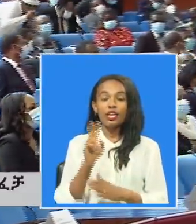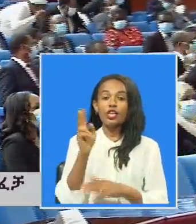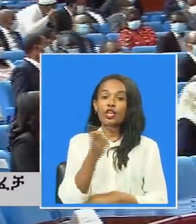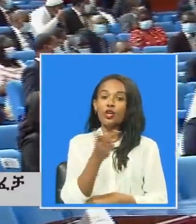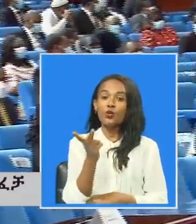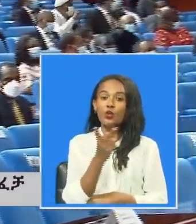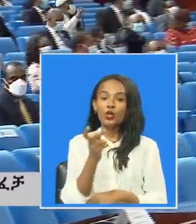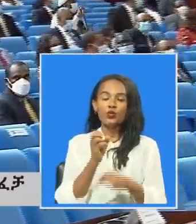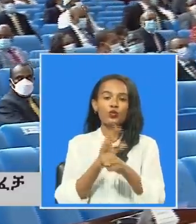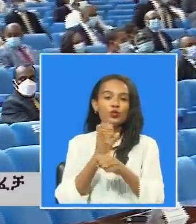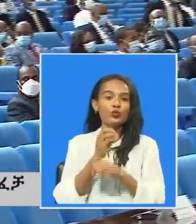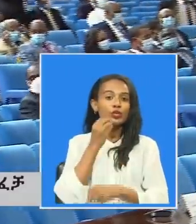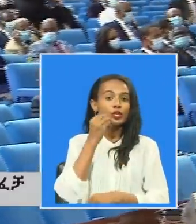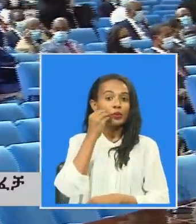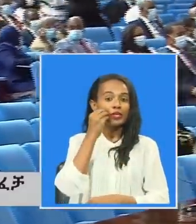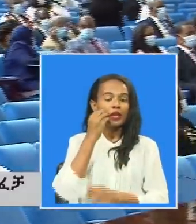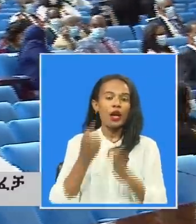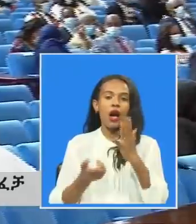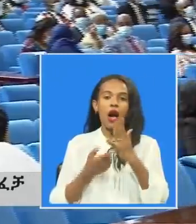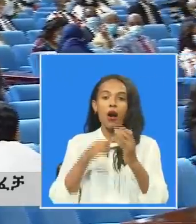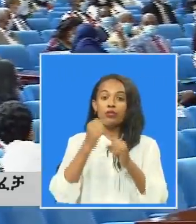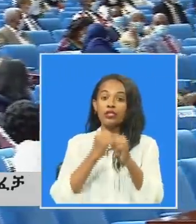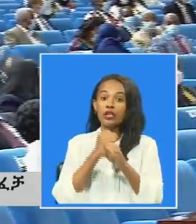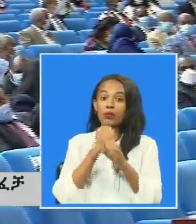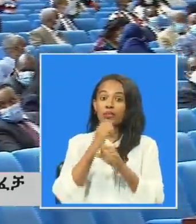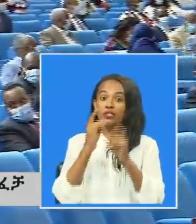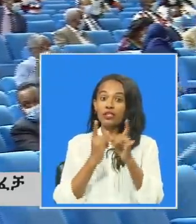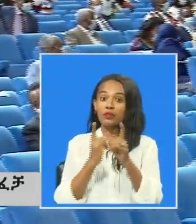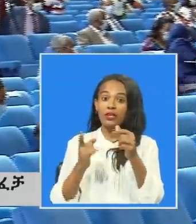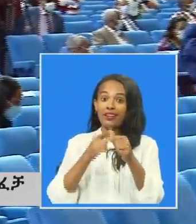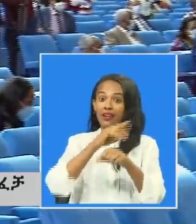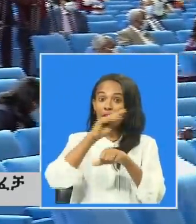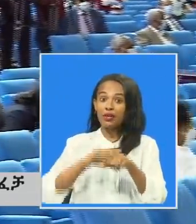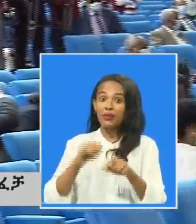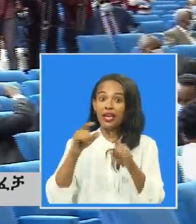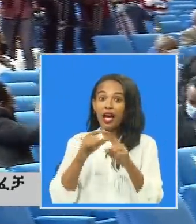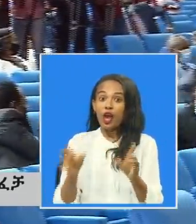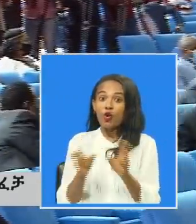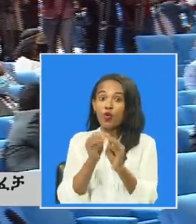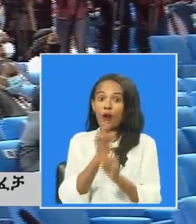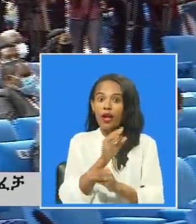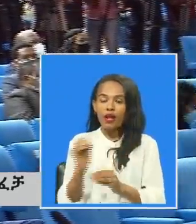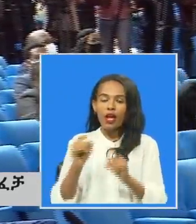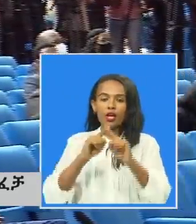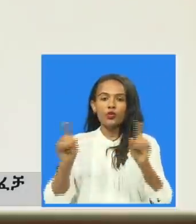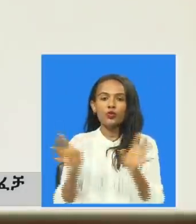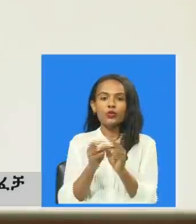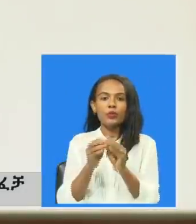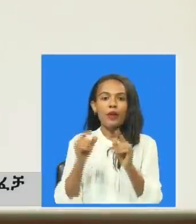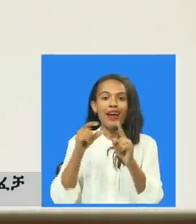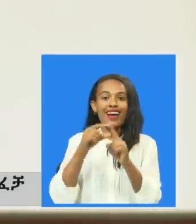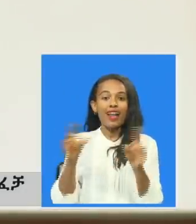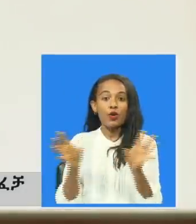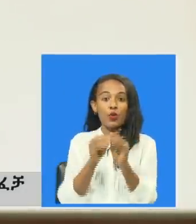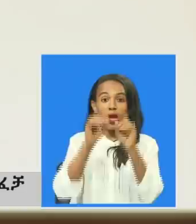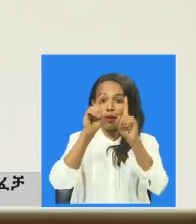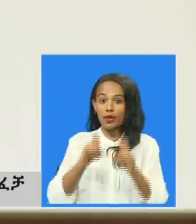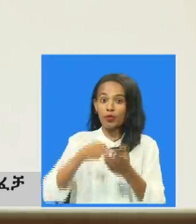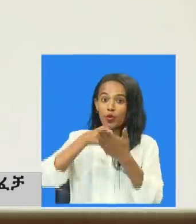የሁለቱን ምክር ቤቶች አምስተኛ ዓመት የሥራ ዘመን አንደኛ መደበኛ ስብሰባ ቃለ ጉባኤና የልዩ ስብሰባ ቃለ ጉባኤ መርምሮ ማጽደቅ